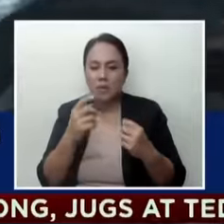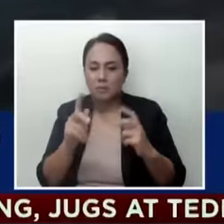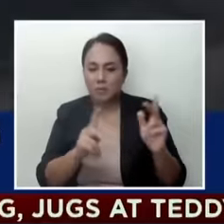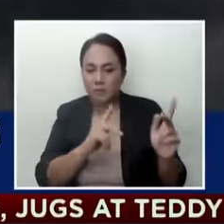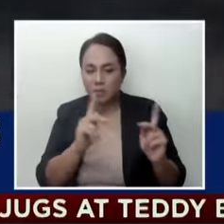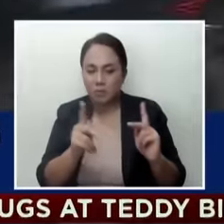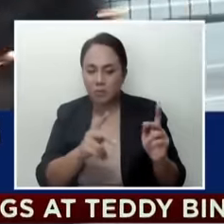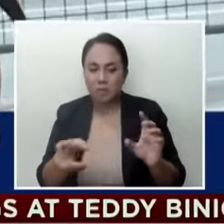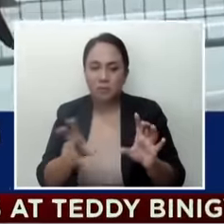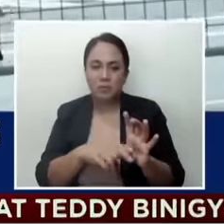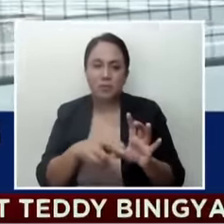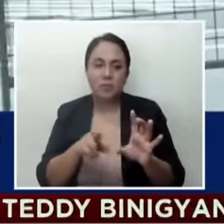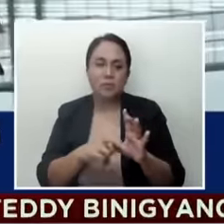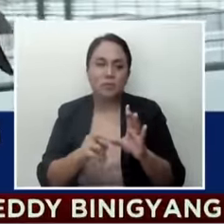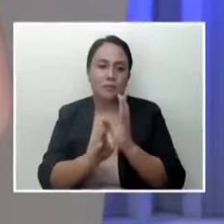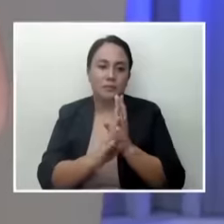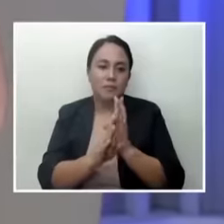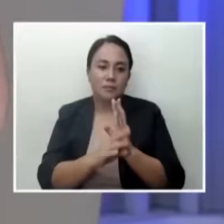bus.